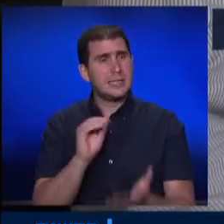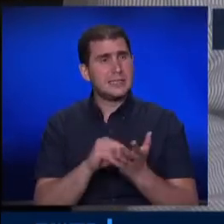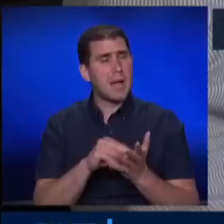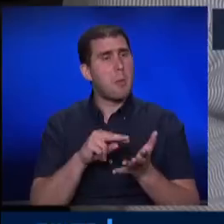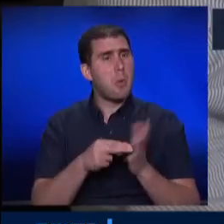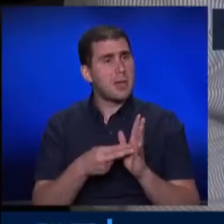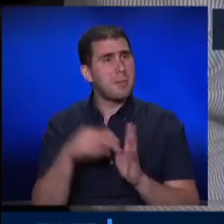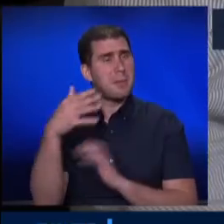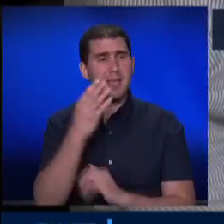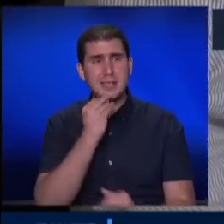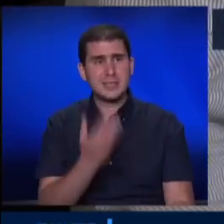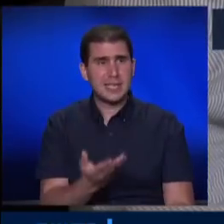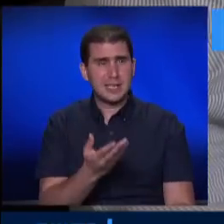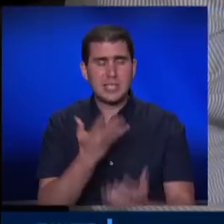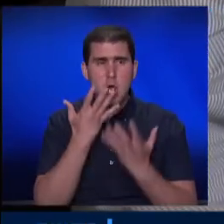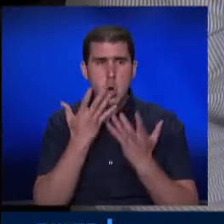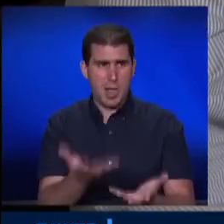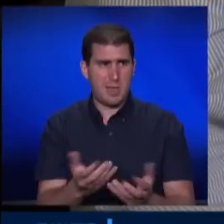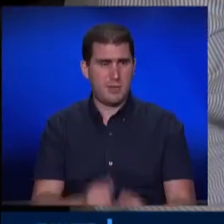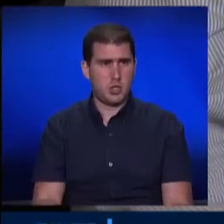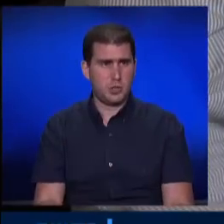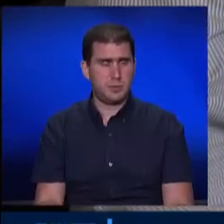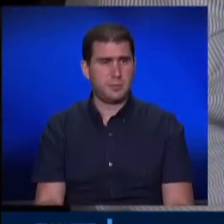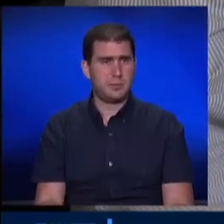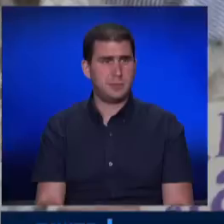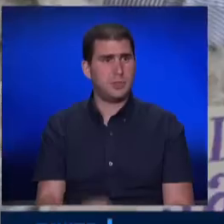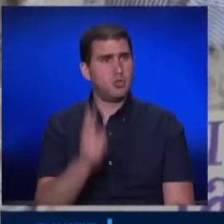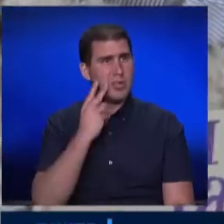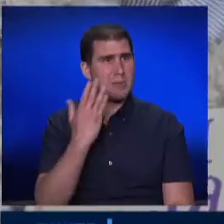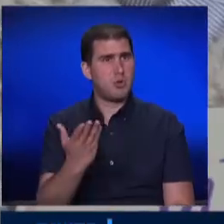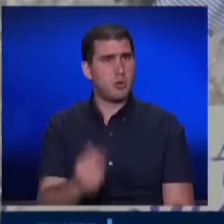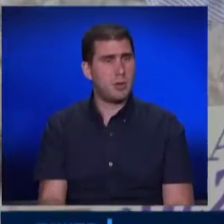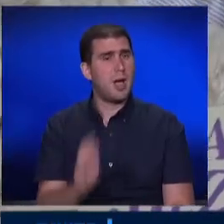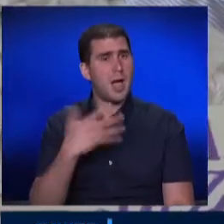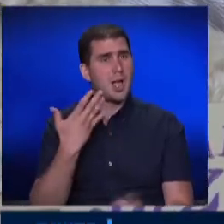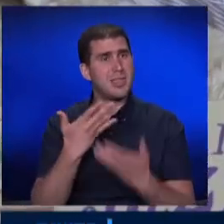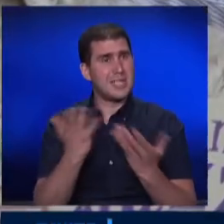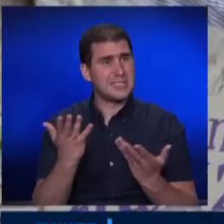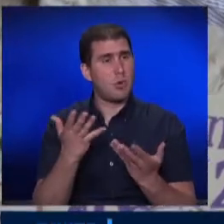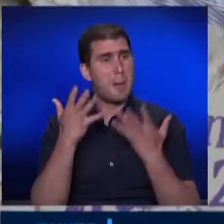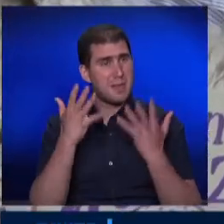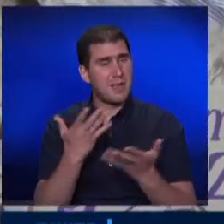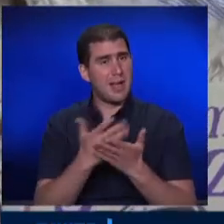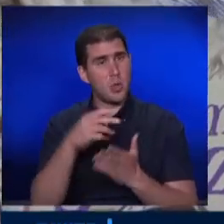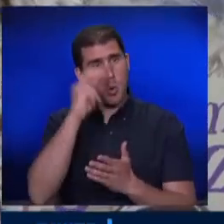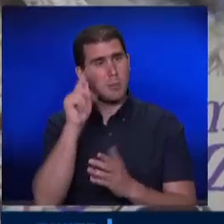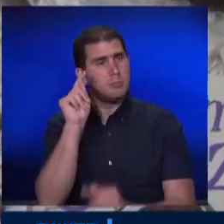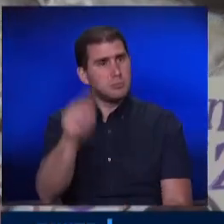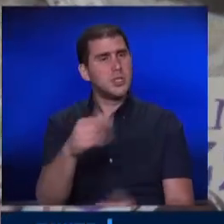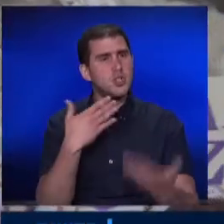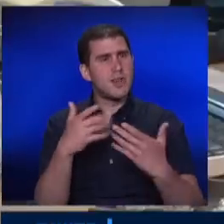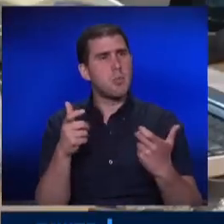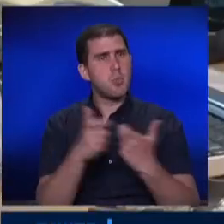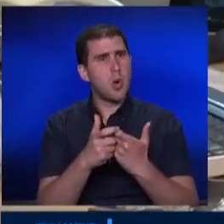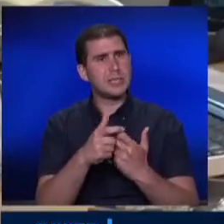פוליטיים במדינת ישראל, פשוט גועל נפש. שיתביישו להם. לאחר שנחשפו למתקפה, החליטו ההורים להתייצב בישיבת